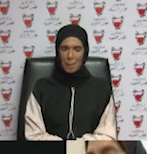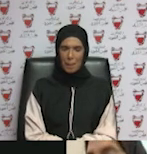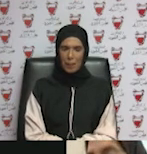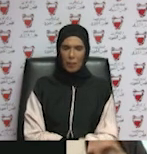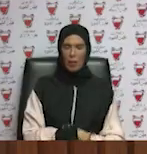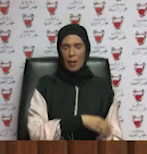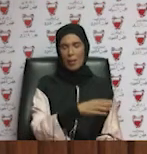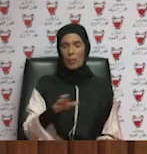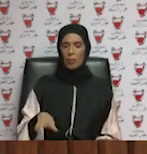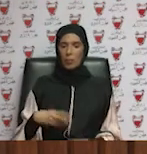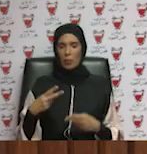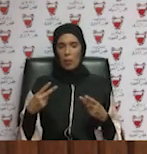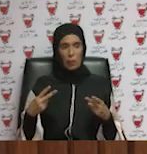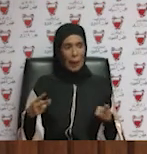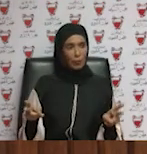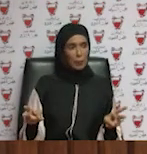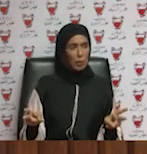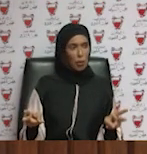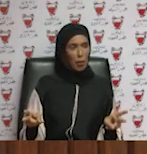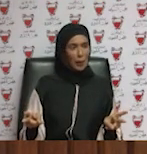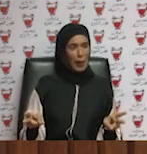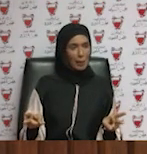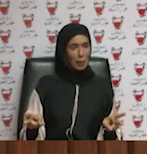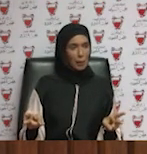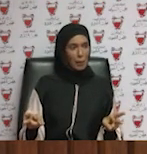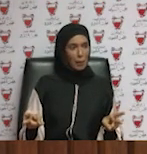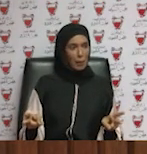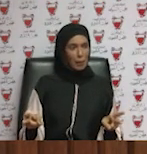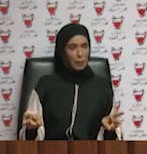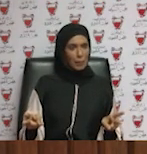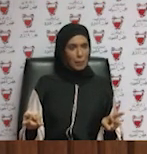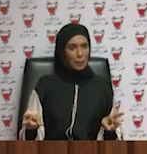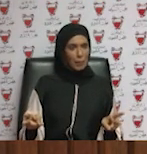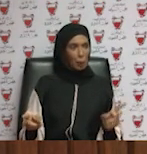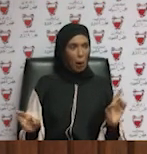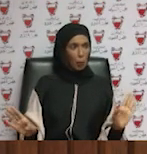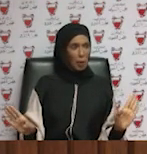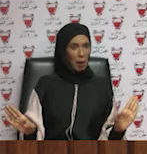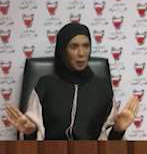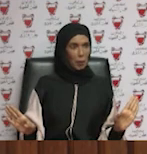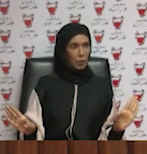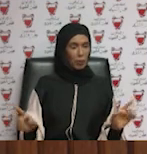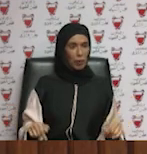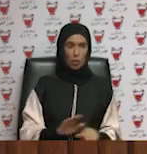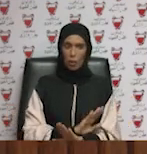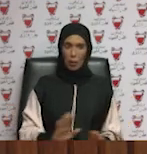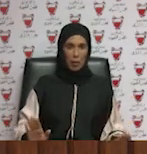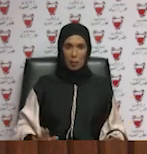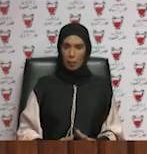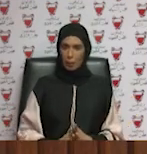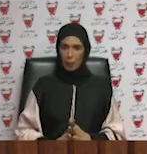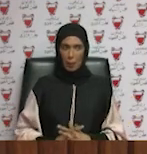أغلبية موافقة، 30 موافقين، 2 غير موافق، 1 ممتنع، وبالتالي